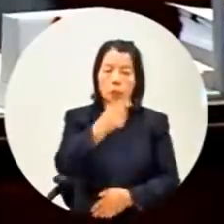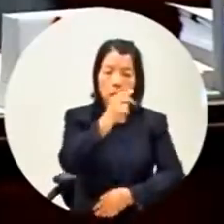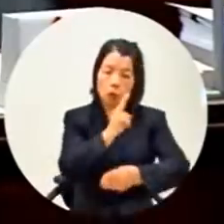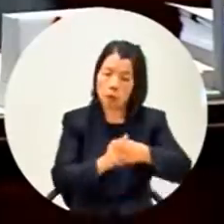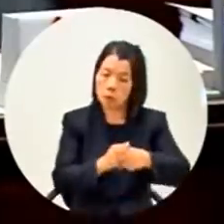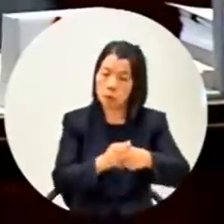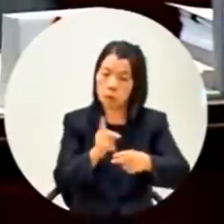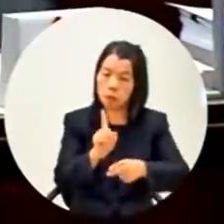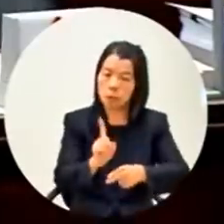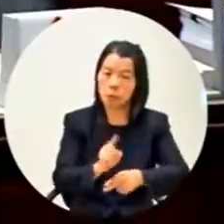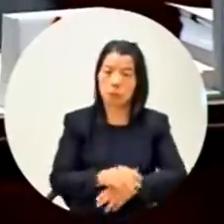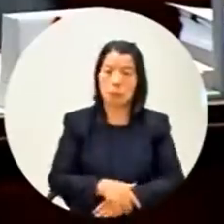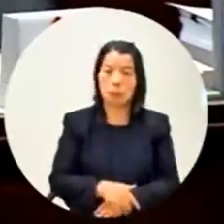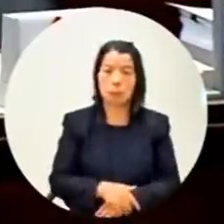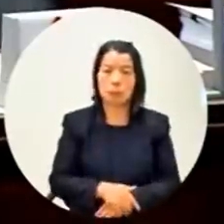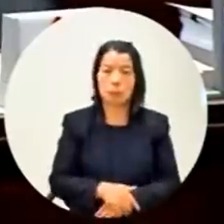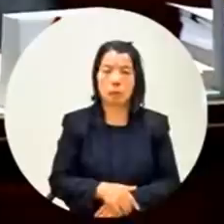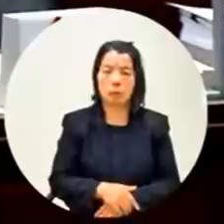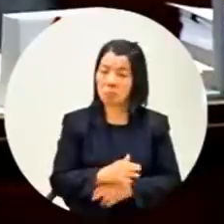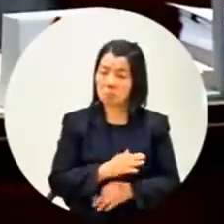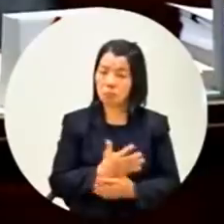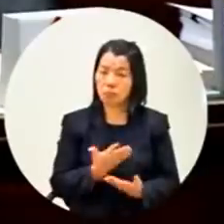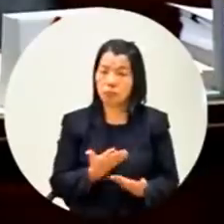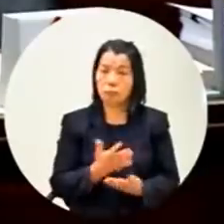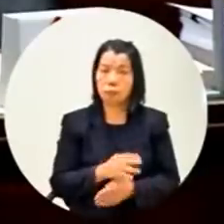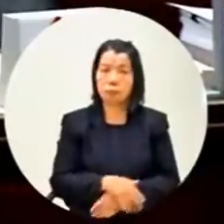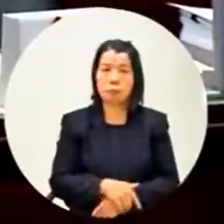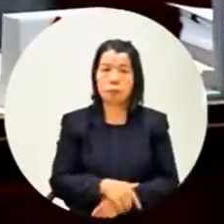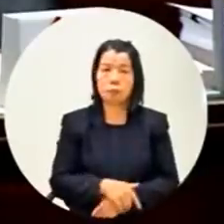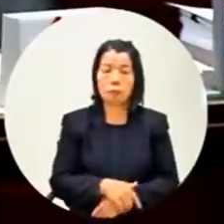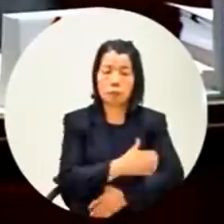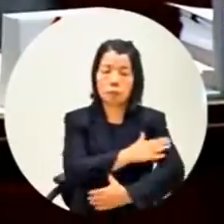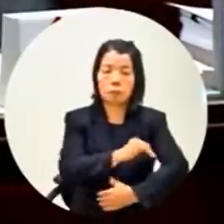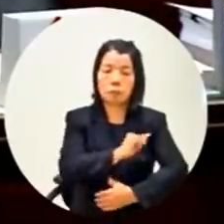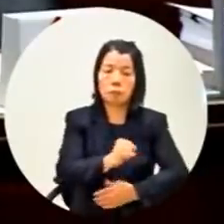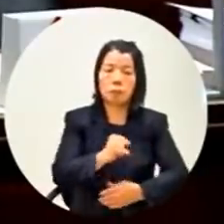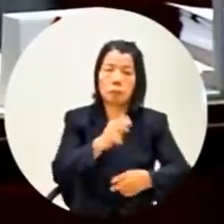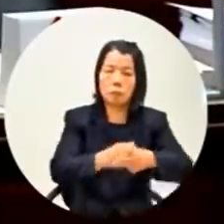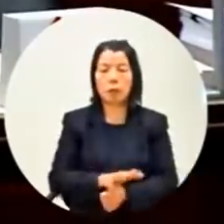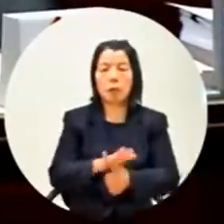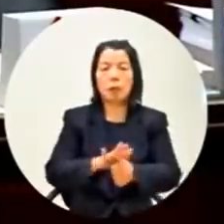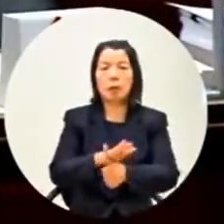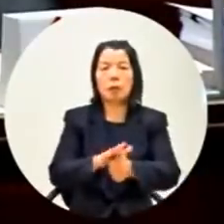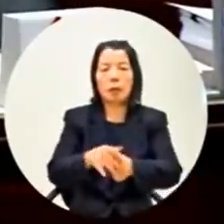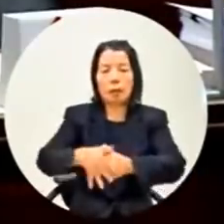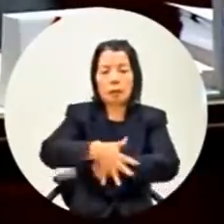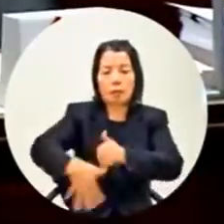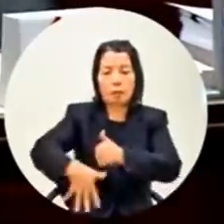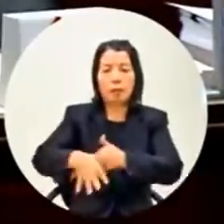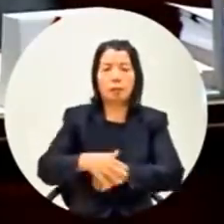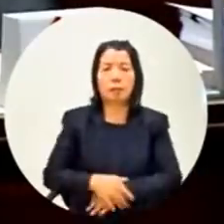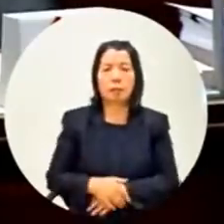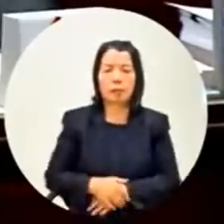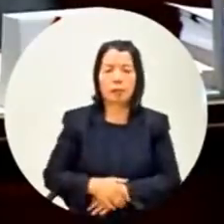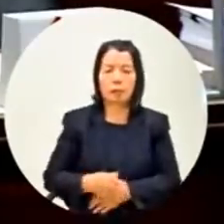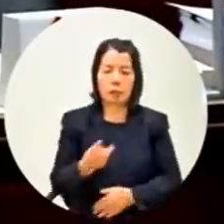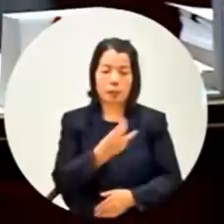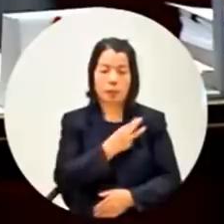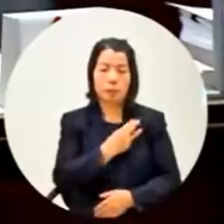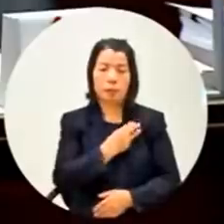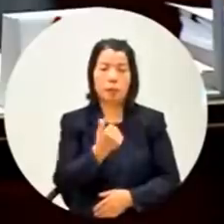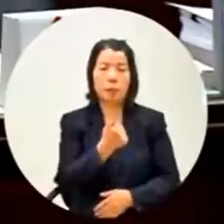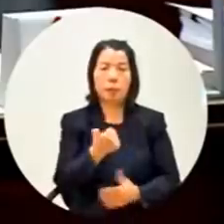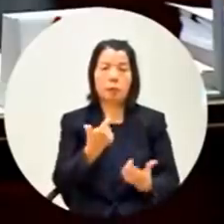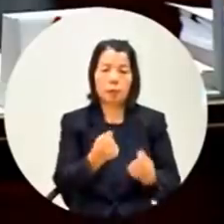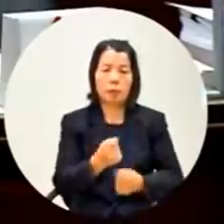信有用吗？陈局市长，你的另外一位爱将赵家宝也是